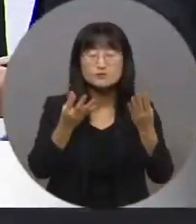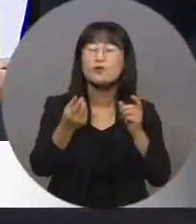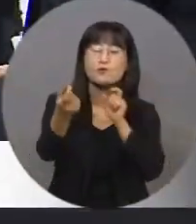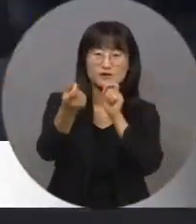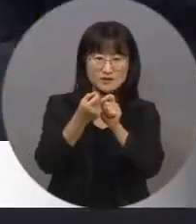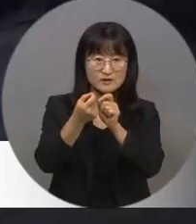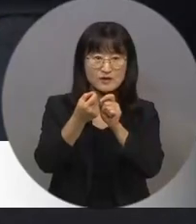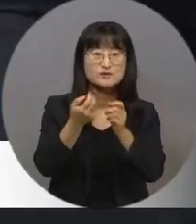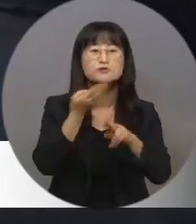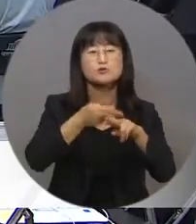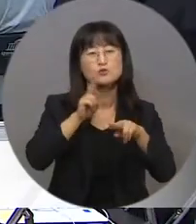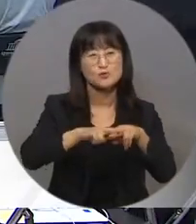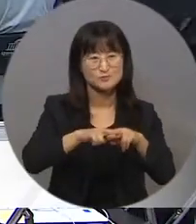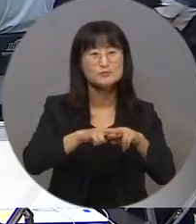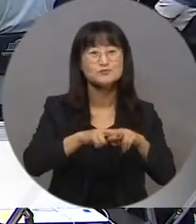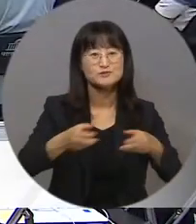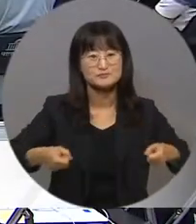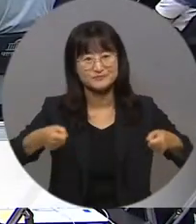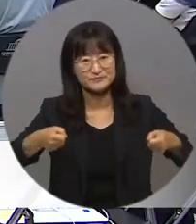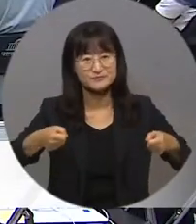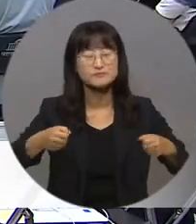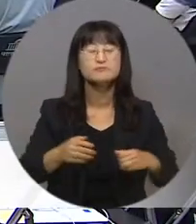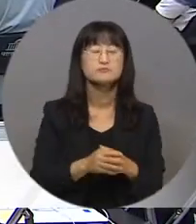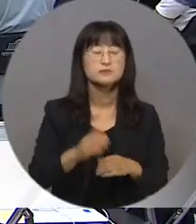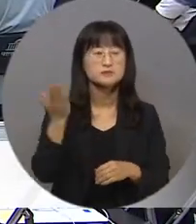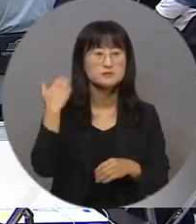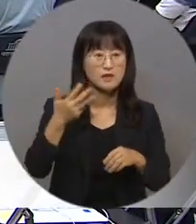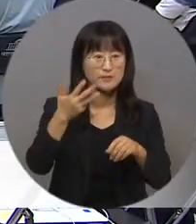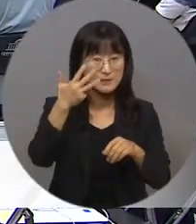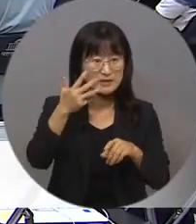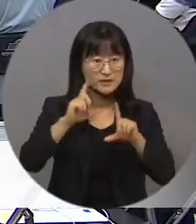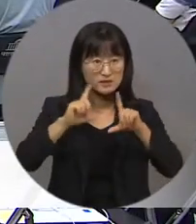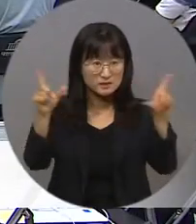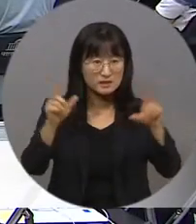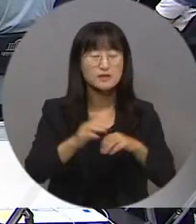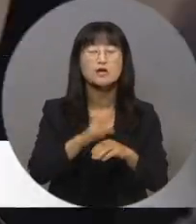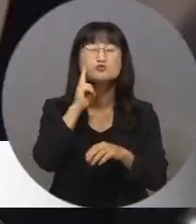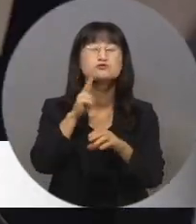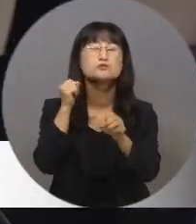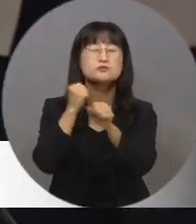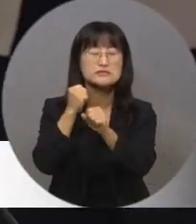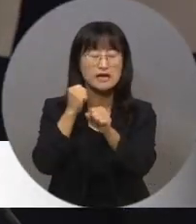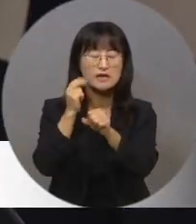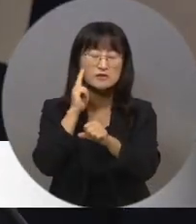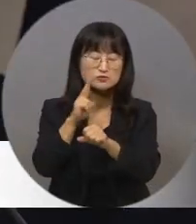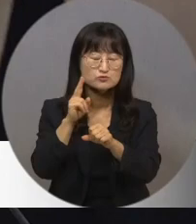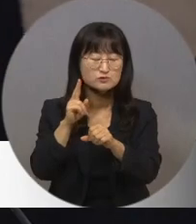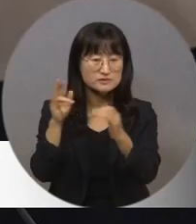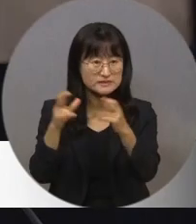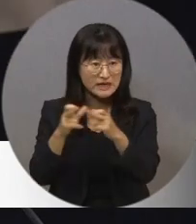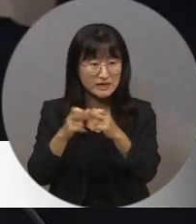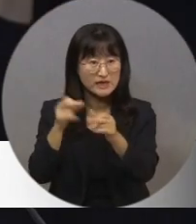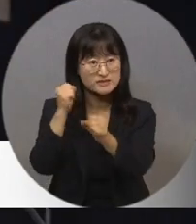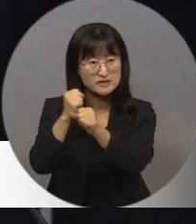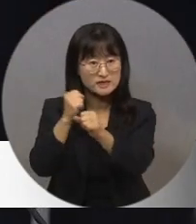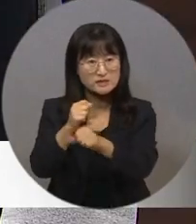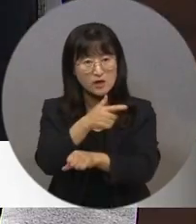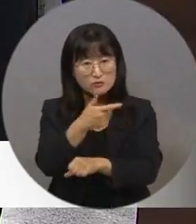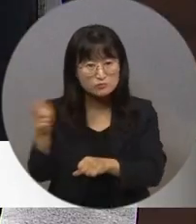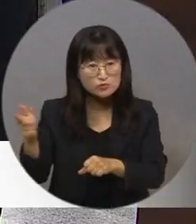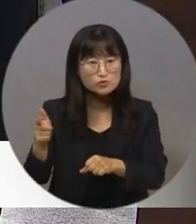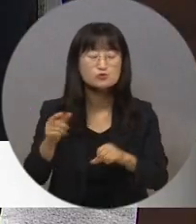선물이 들려 있습니다. 지난 8일 다양한 중증장애인 생산품을 한데 모은 중증장애인 생산품 국회